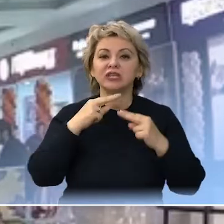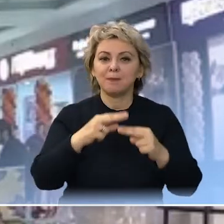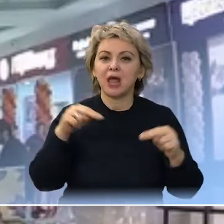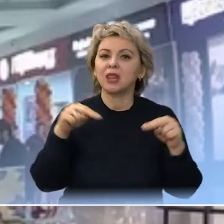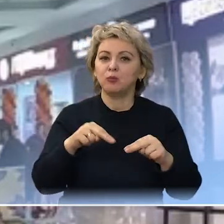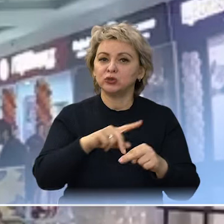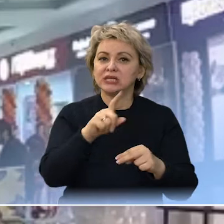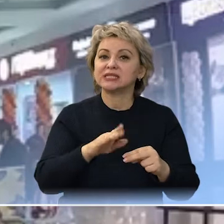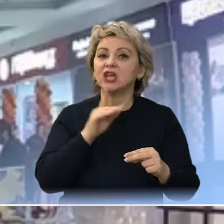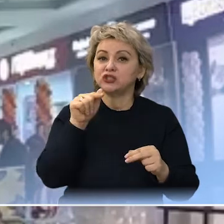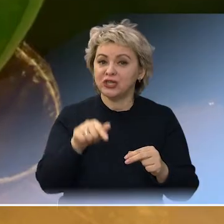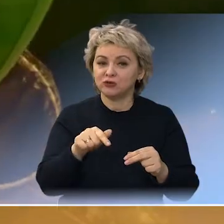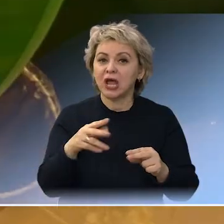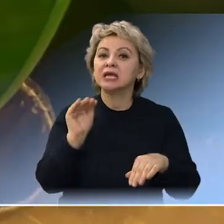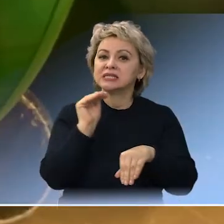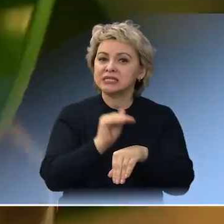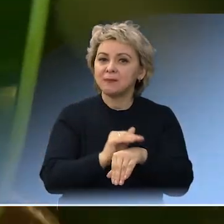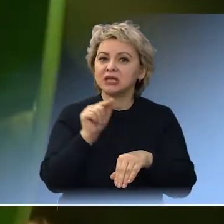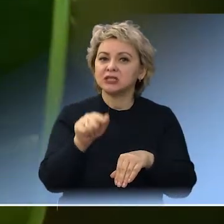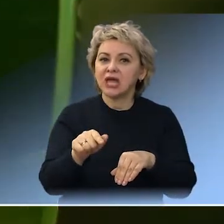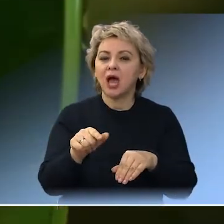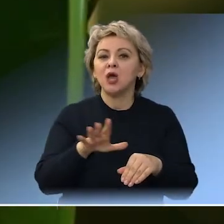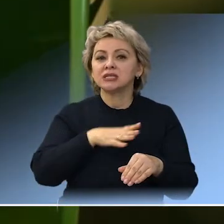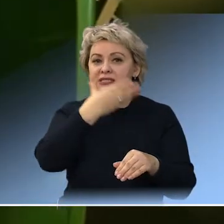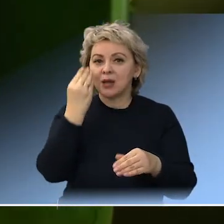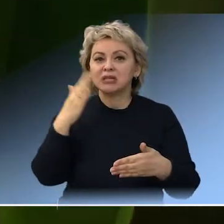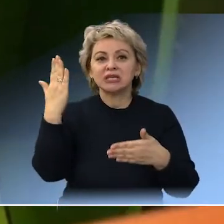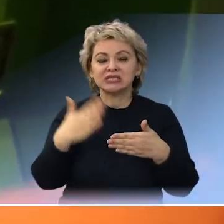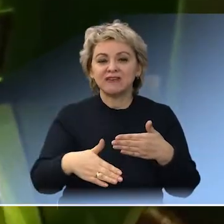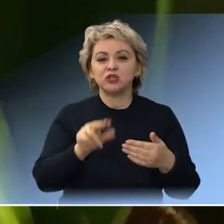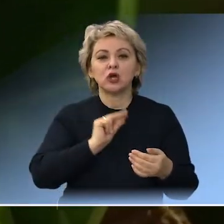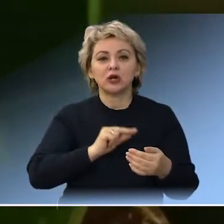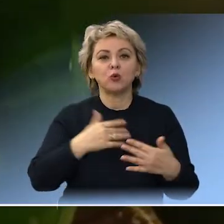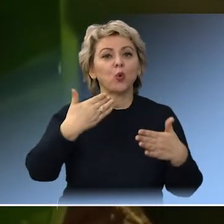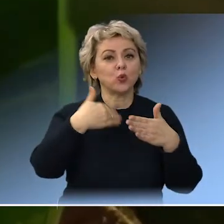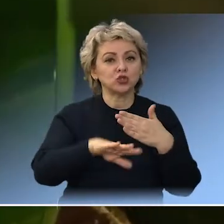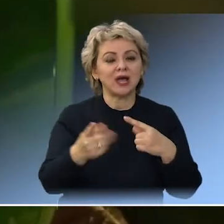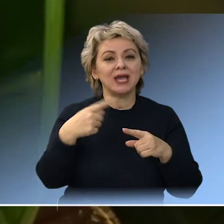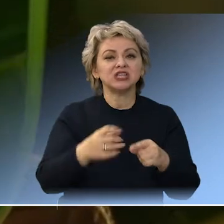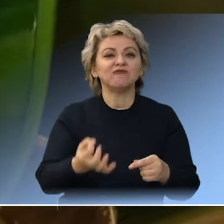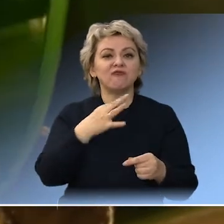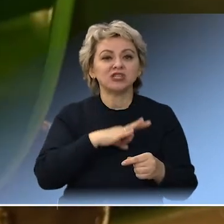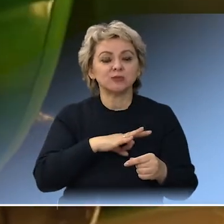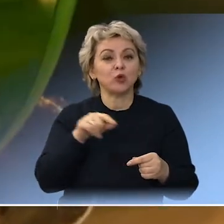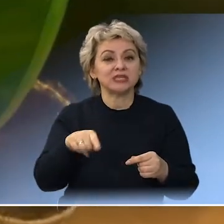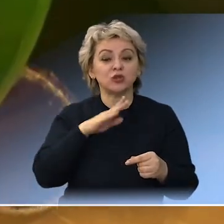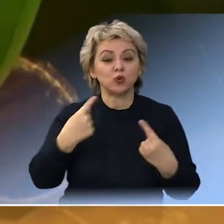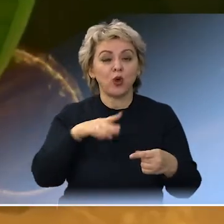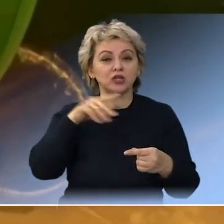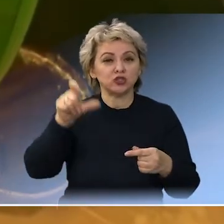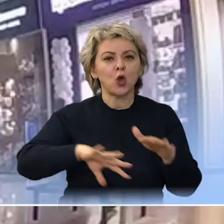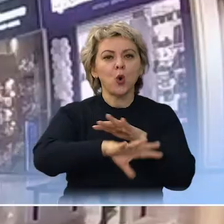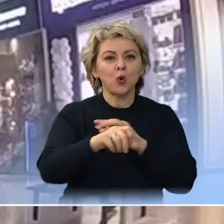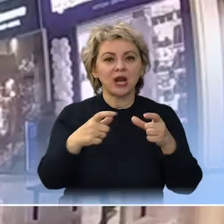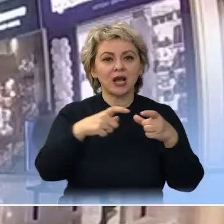внимательно наблюдала за девушкой и заметила, что та машинально забыла завершить операцию и ушла. Этим воспользовалась злоумышленница и украла